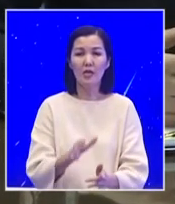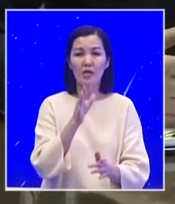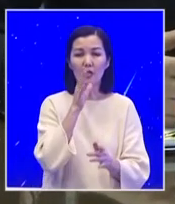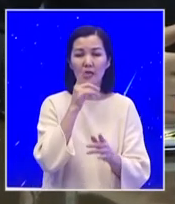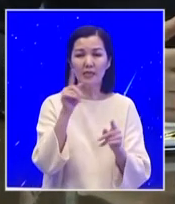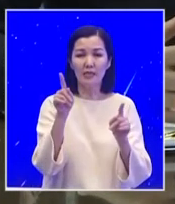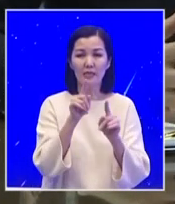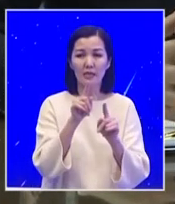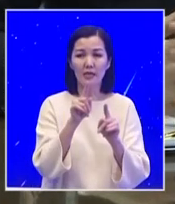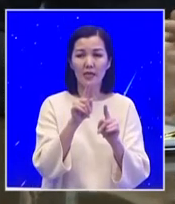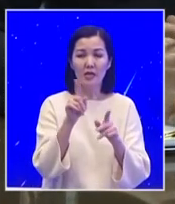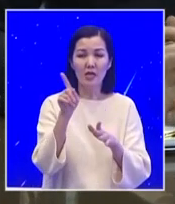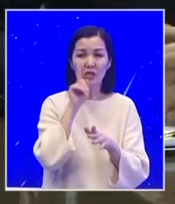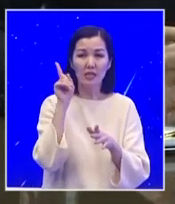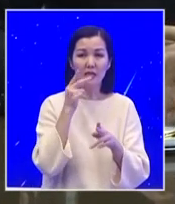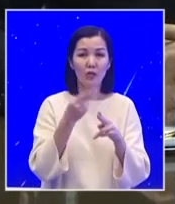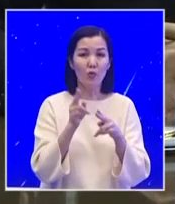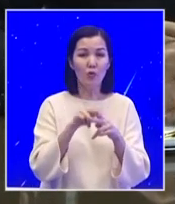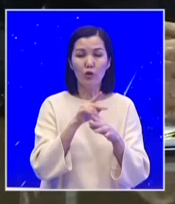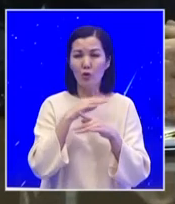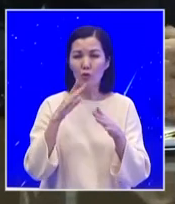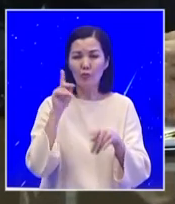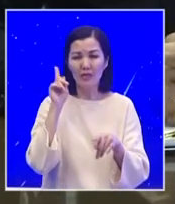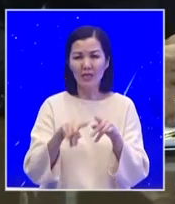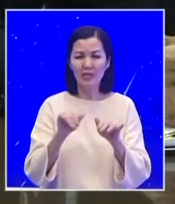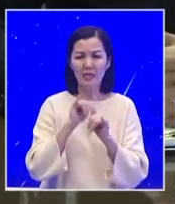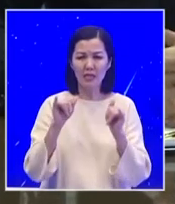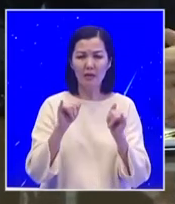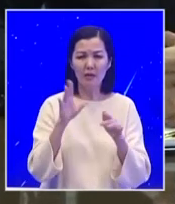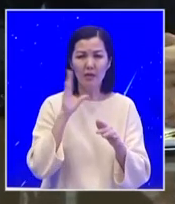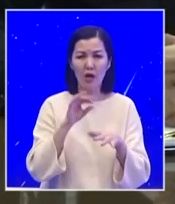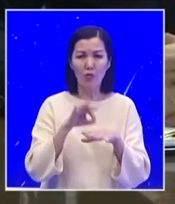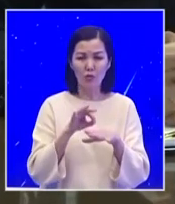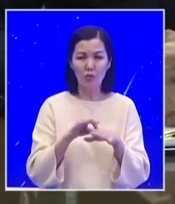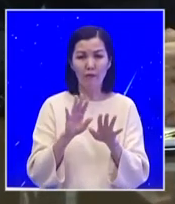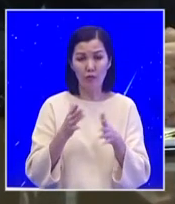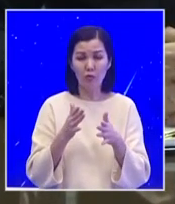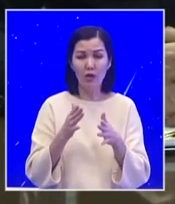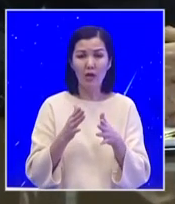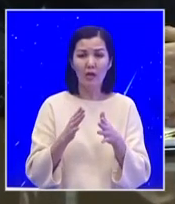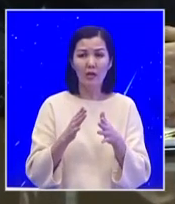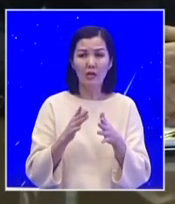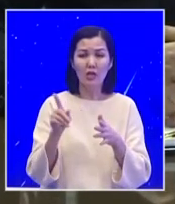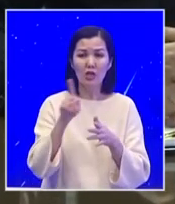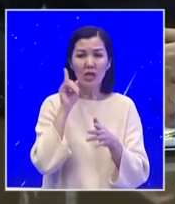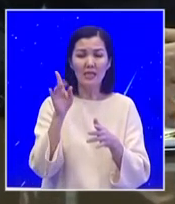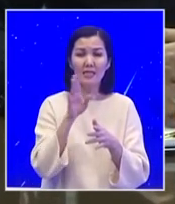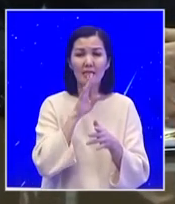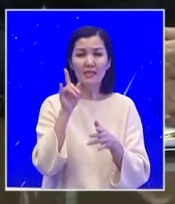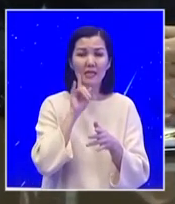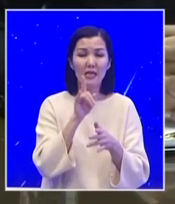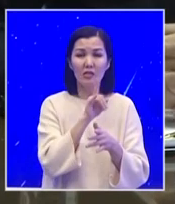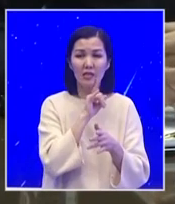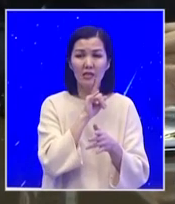байланысты. Жас адамдарда өте агрессивті өте. Сол себептен тағы да айтатыным, жас қыз келіншектер,